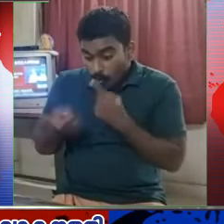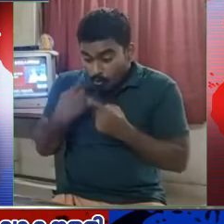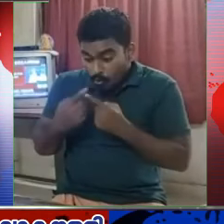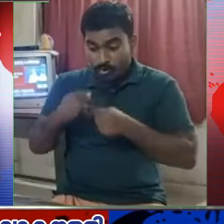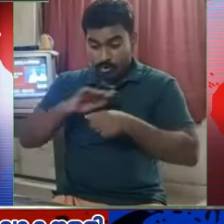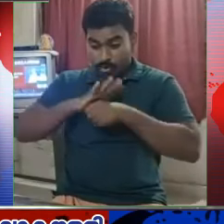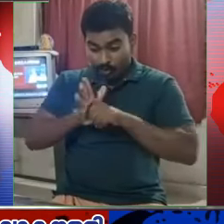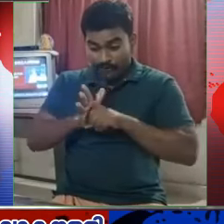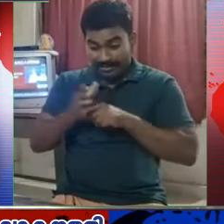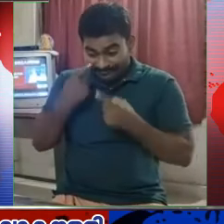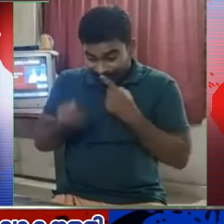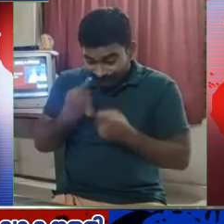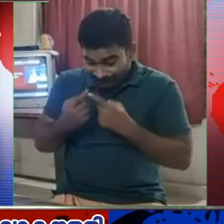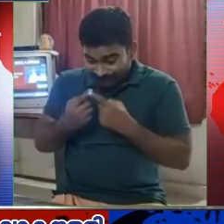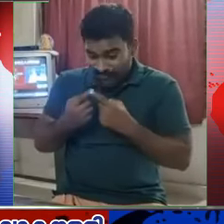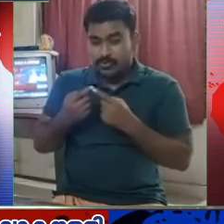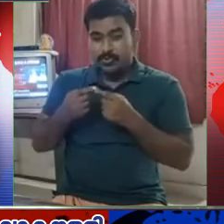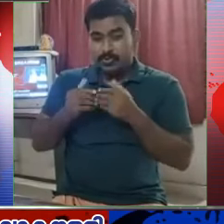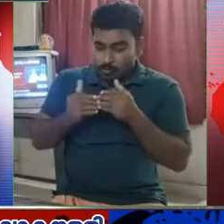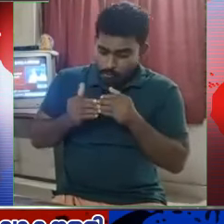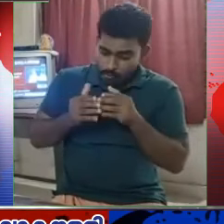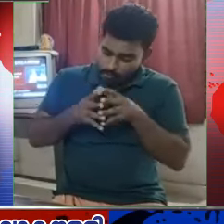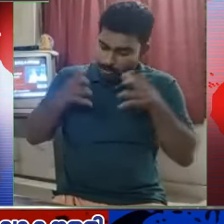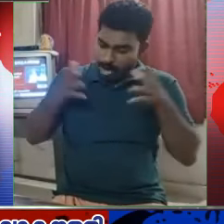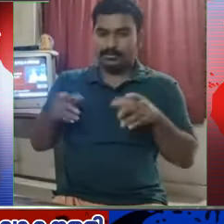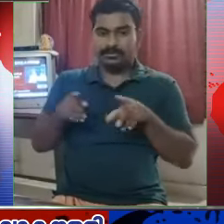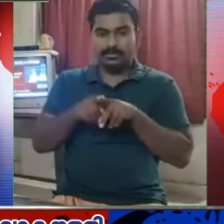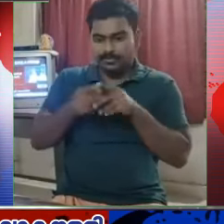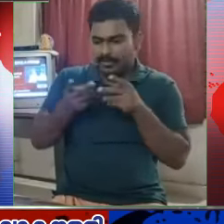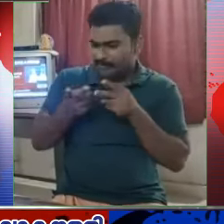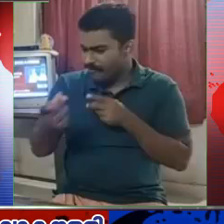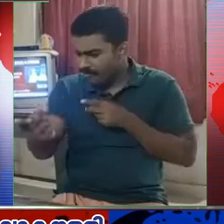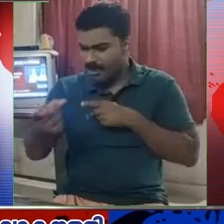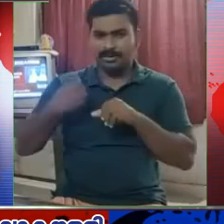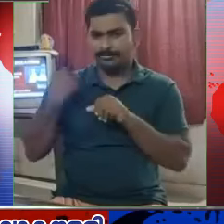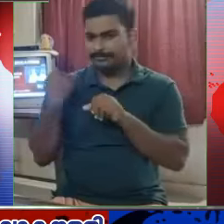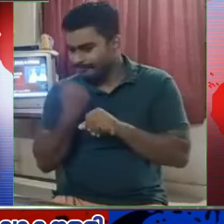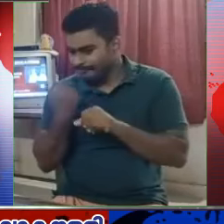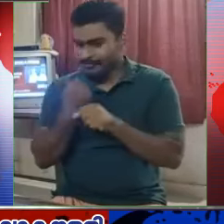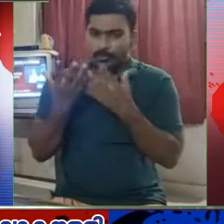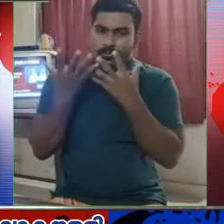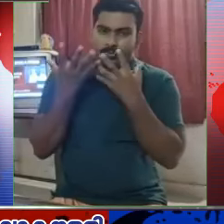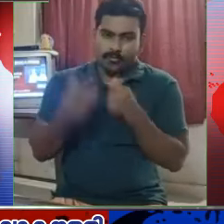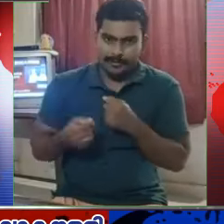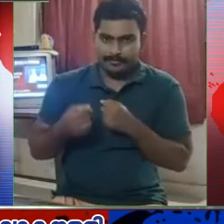ഇന്ന് മാത്രം 154 പേരെ ആശുപത്രിയിൽ പ്രവേശിപ്പിച്ചു.